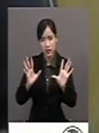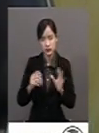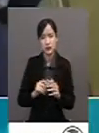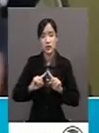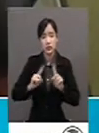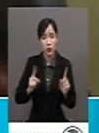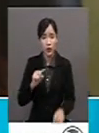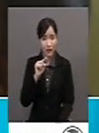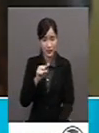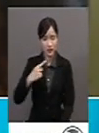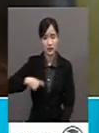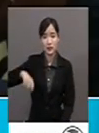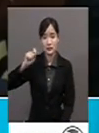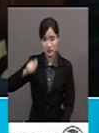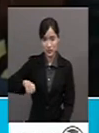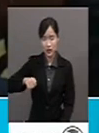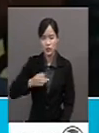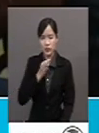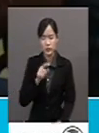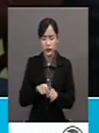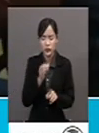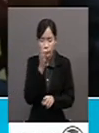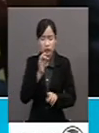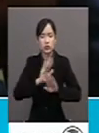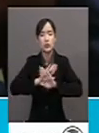คดีนี้ศาลได้มีการตัดสินยกฟ้องไปรอบ